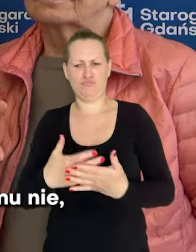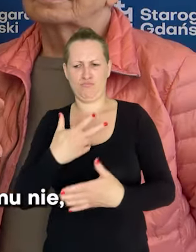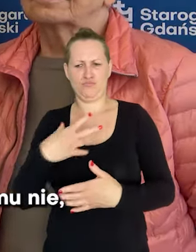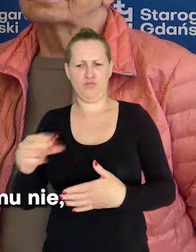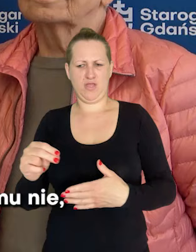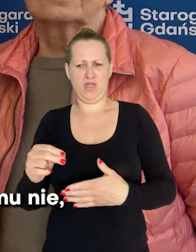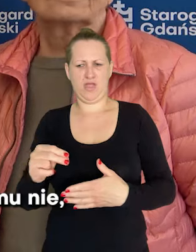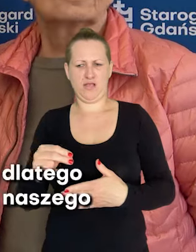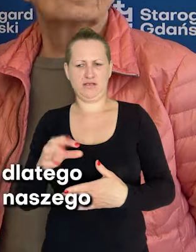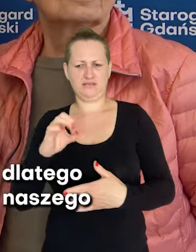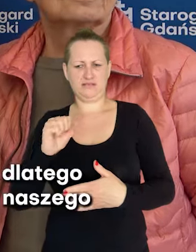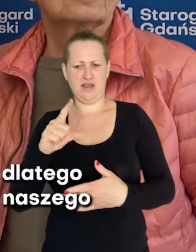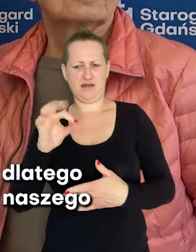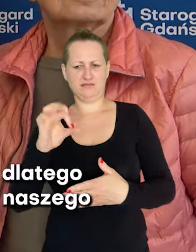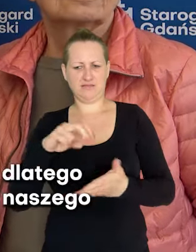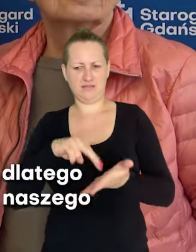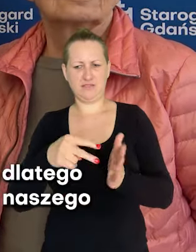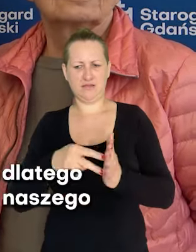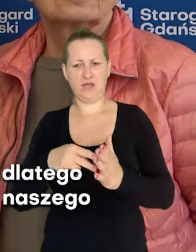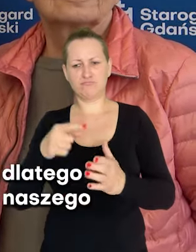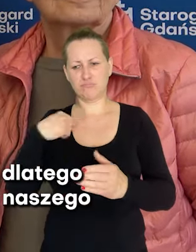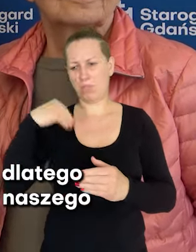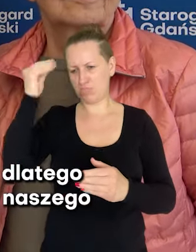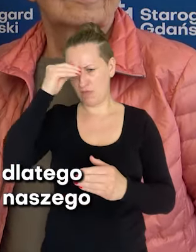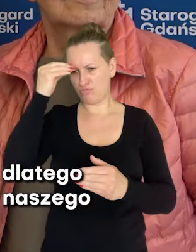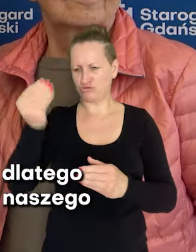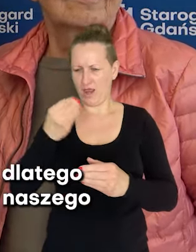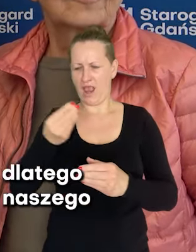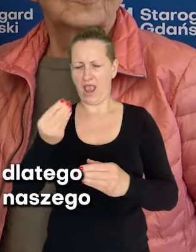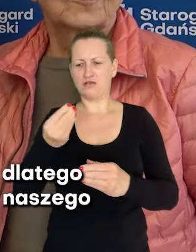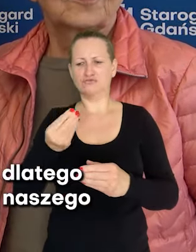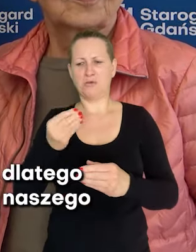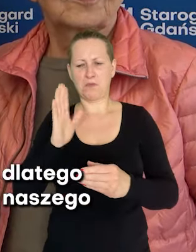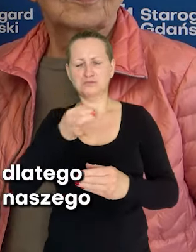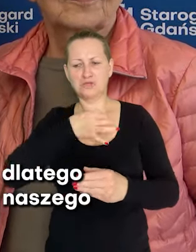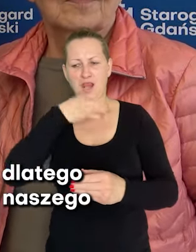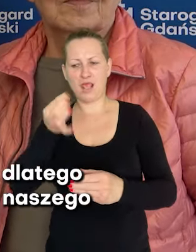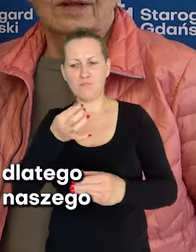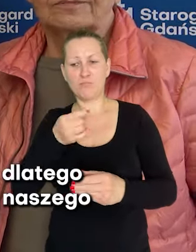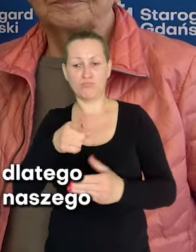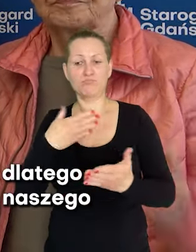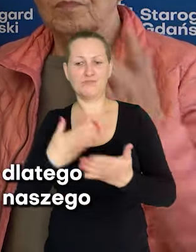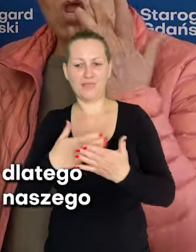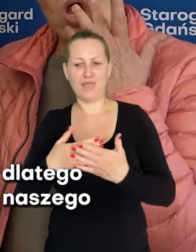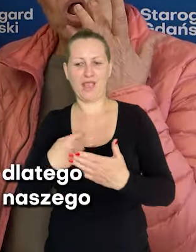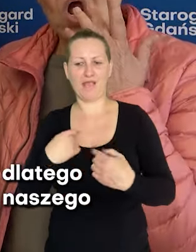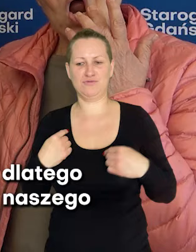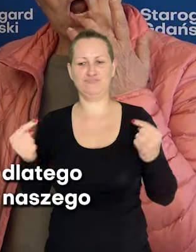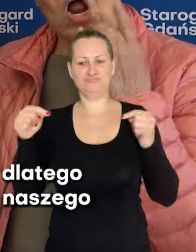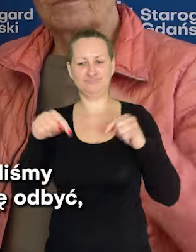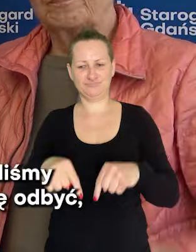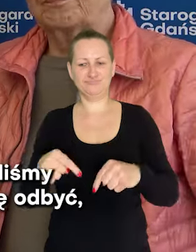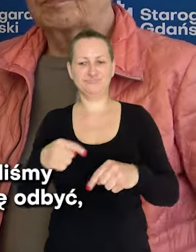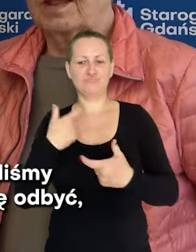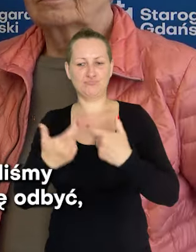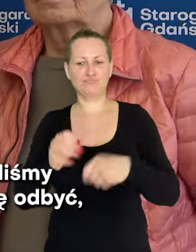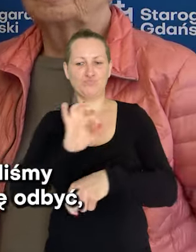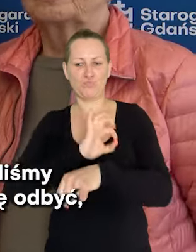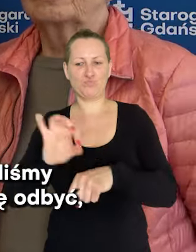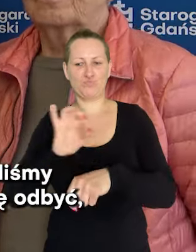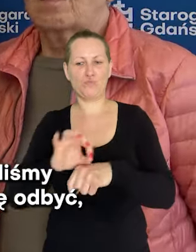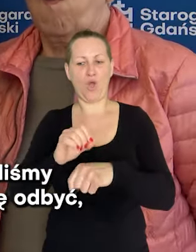nie salsa, nauczmy się jeszcze czegoś robić lepiej. No i dlatego tutaj stąd ta inicjatywa, która właśnie wyszła z naszego klubu, a my jako